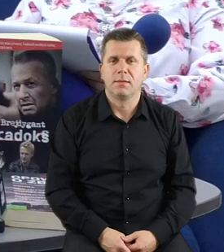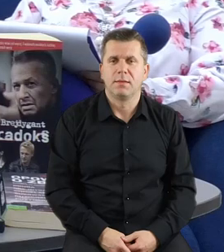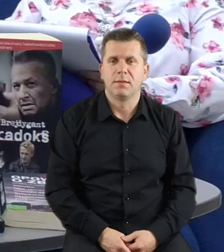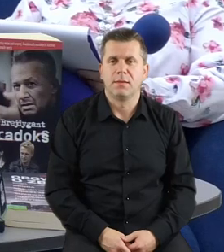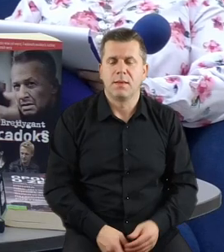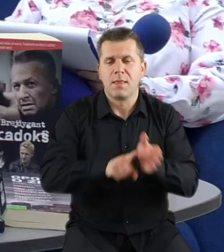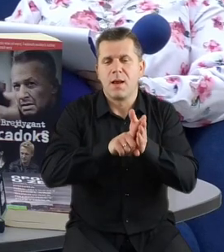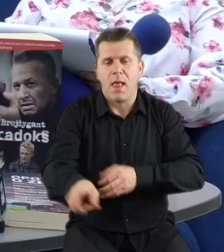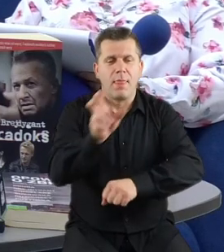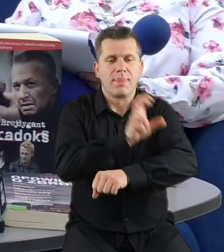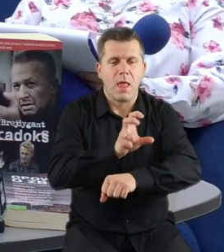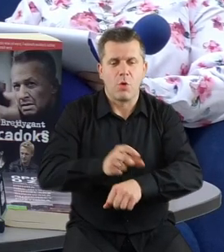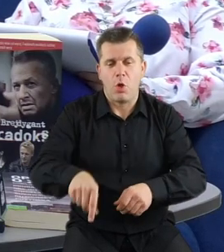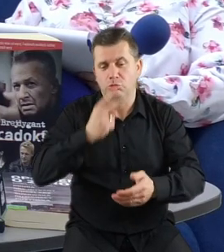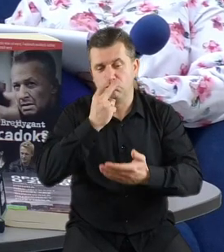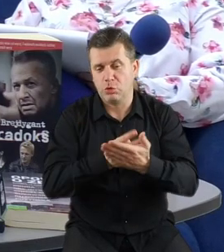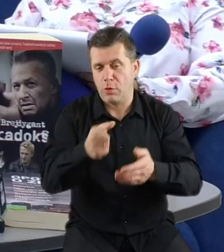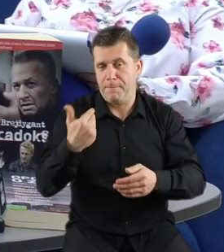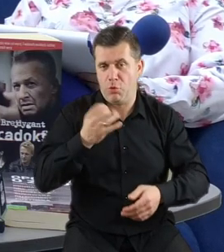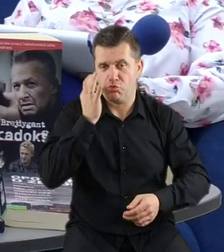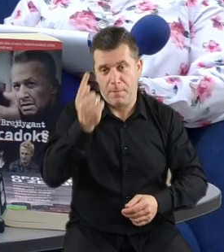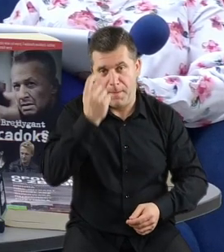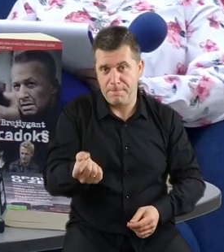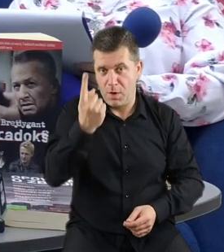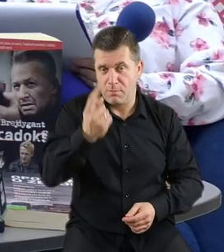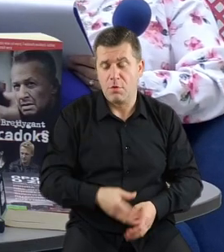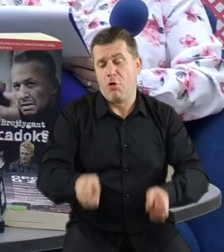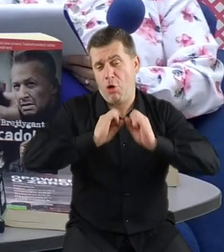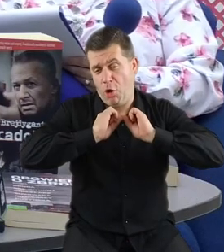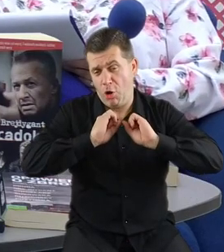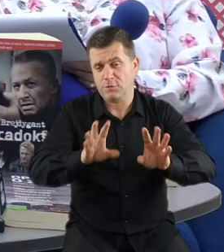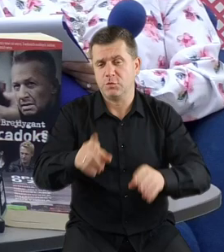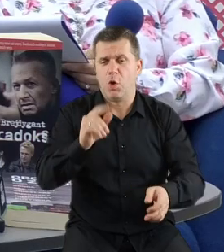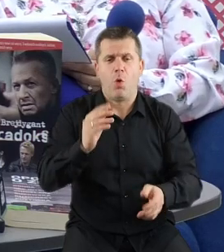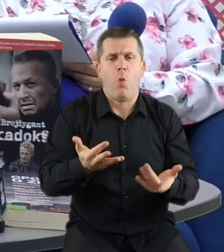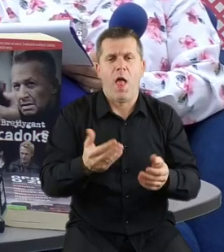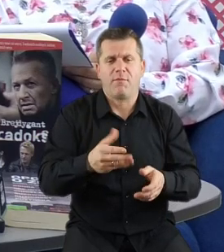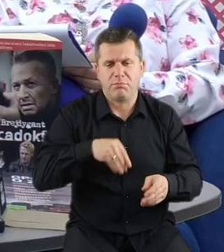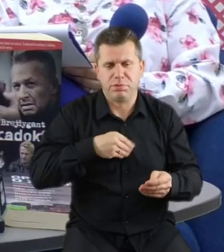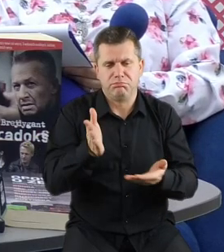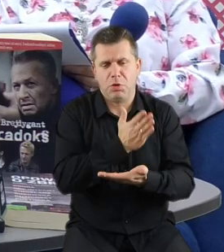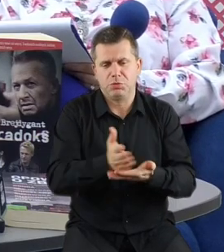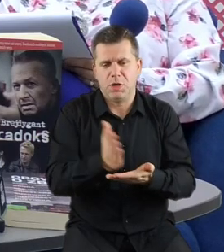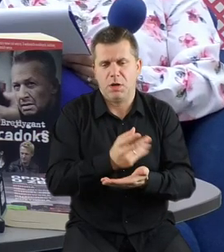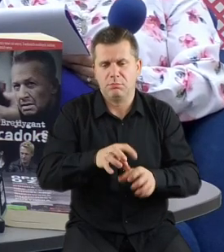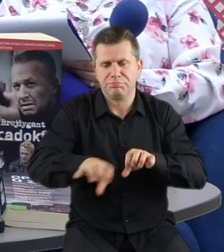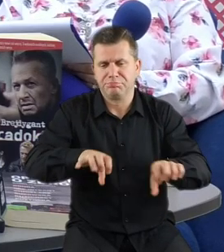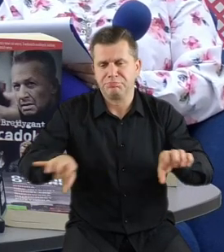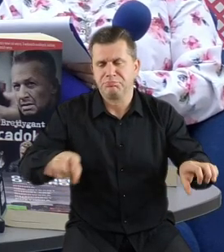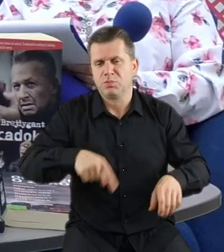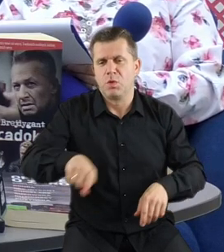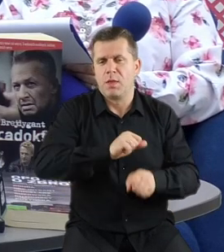jakby w technologii czy czytania to był dobry pomysł. No a oczywiście to się łatwo dawało podzielić, no bo to jest